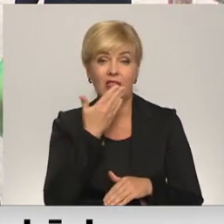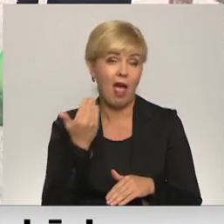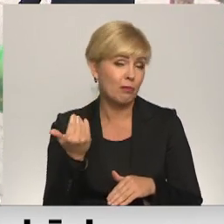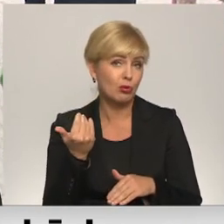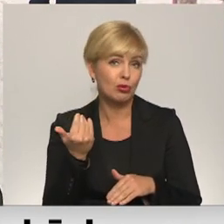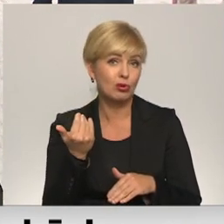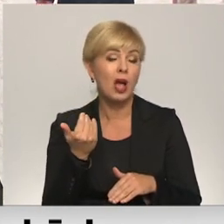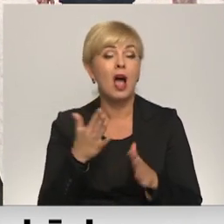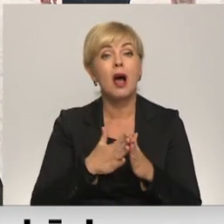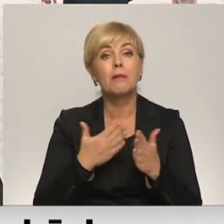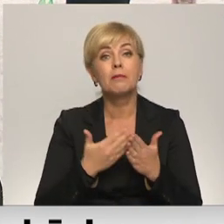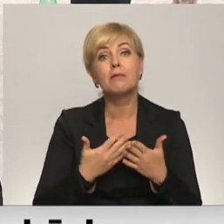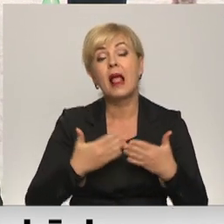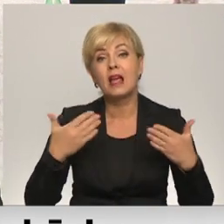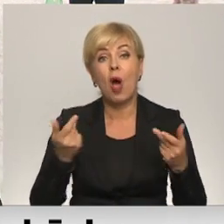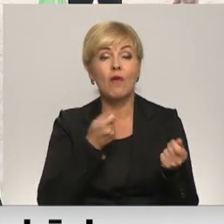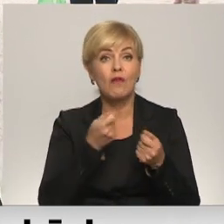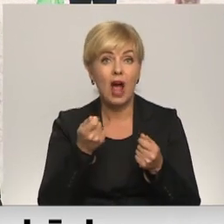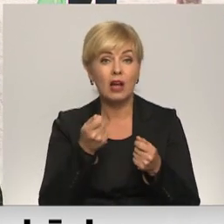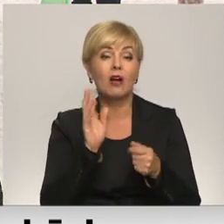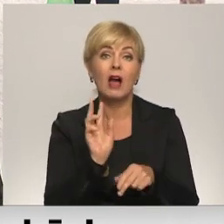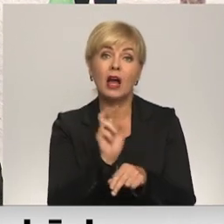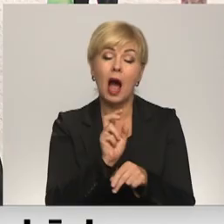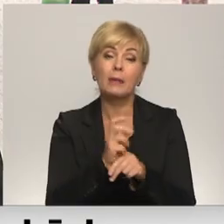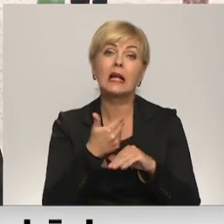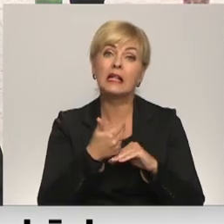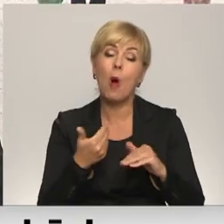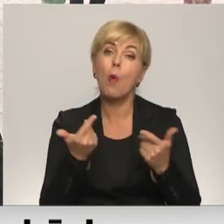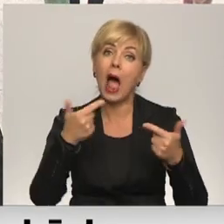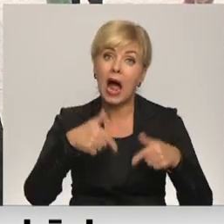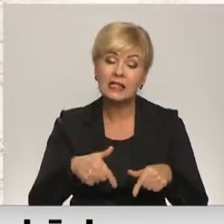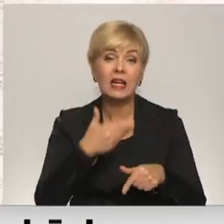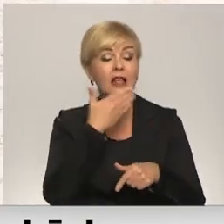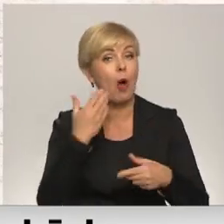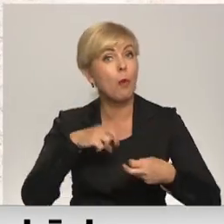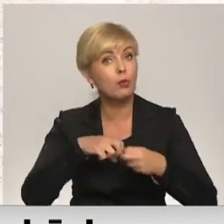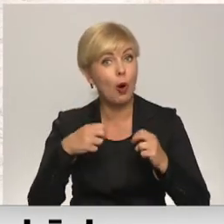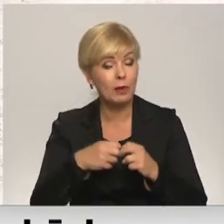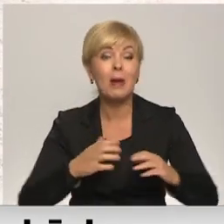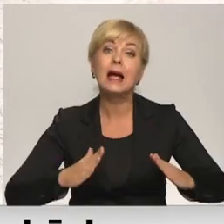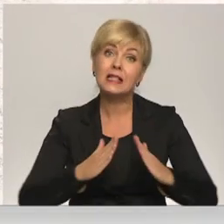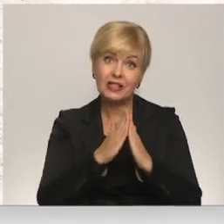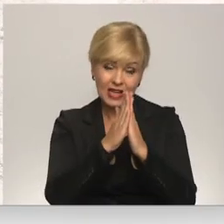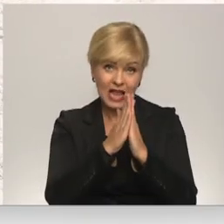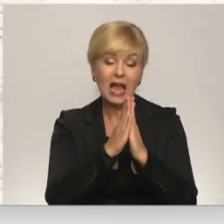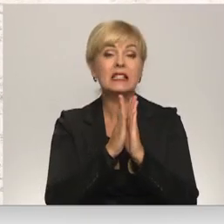Un lielveikalos vajag apmeklēt laicīgi, man liekas, un nav, tad arī nav problēmas. Svinēsim jā